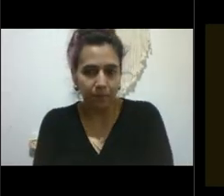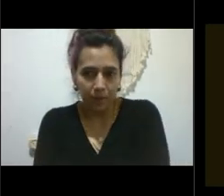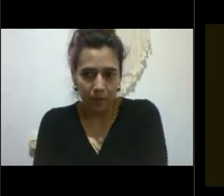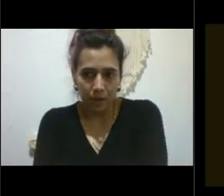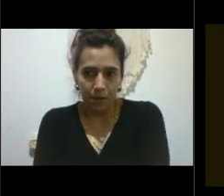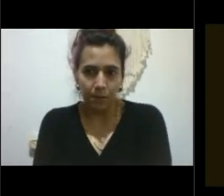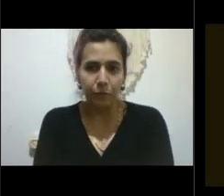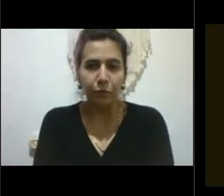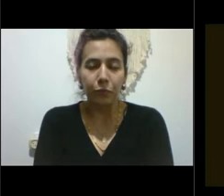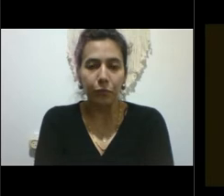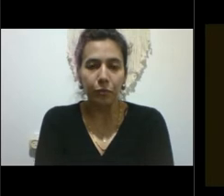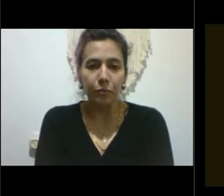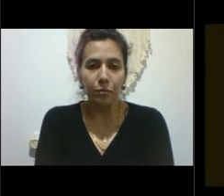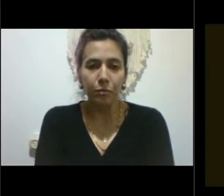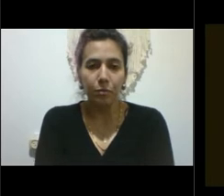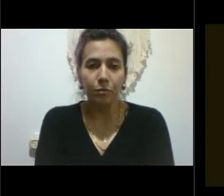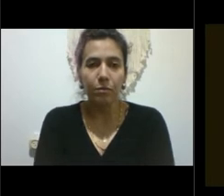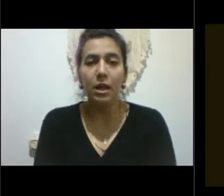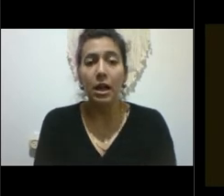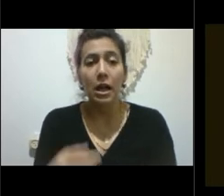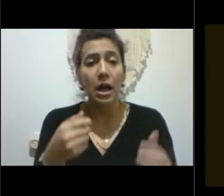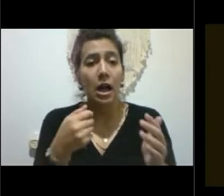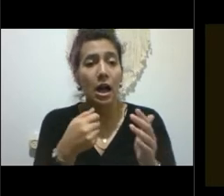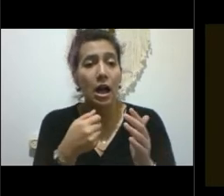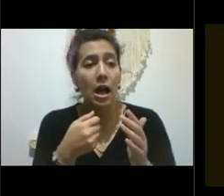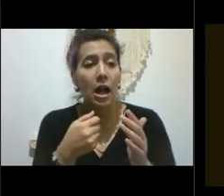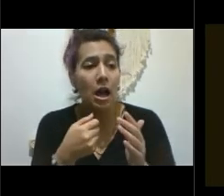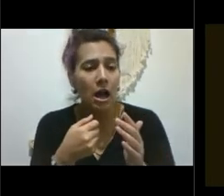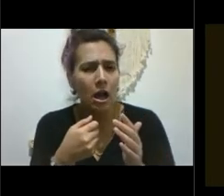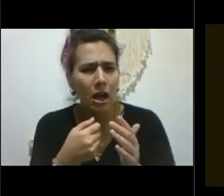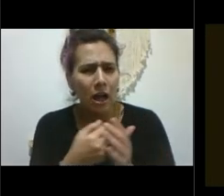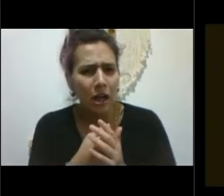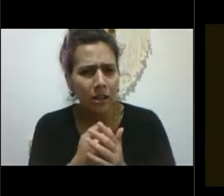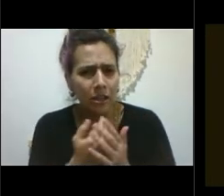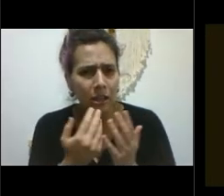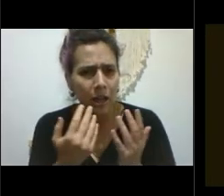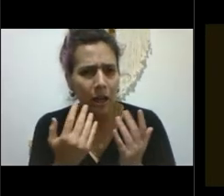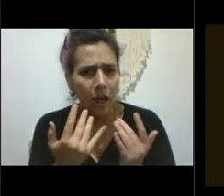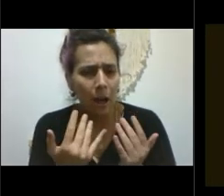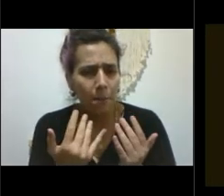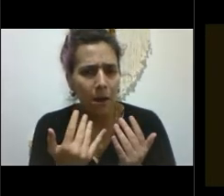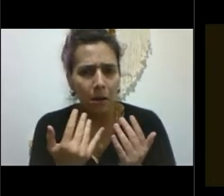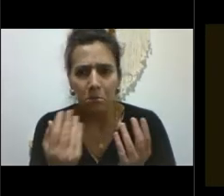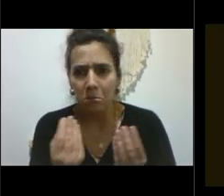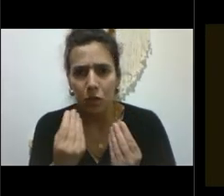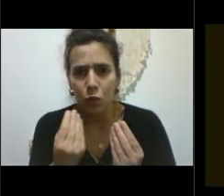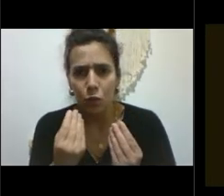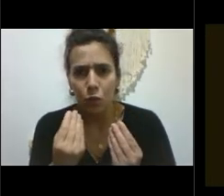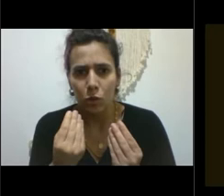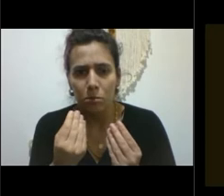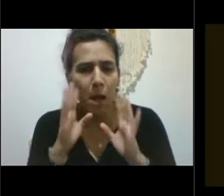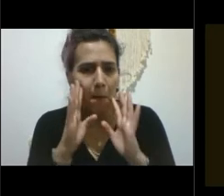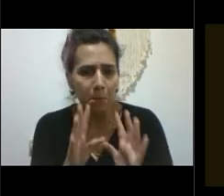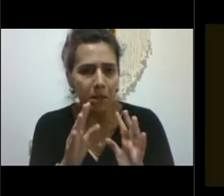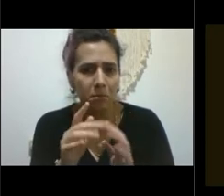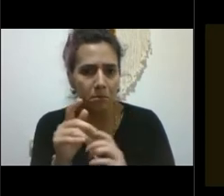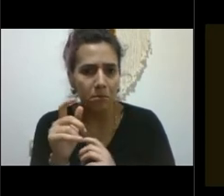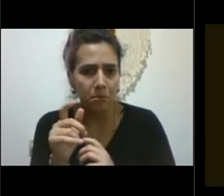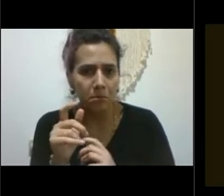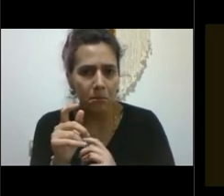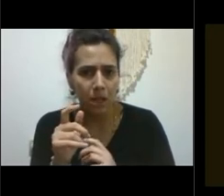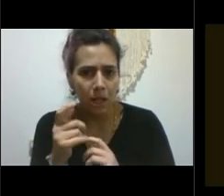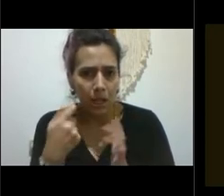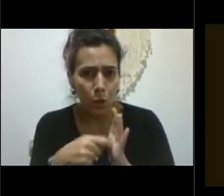אוקיי, עד כמה אתה מאמין בנדלן מרחוק? רון טבנצ'יק שואל, אני מאוד מאמין. בסוף צריך